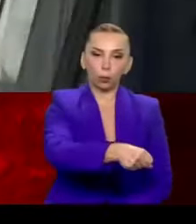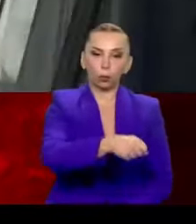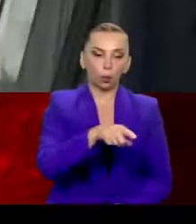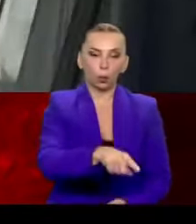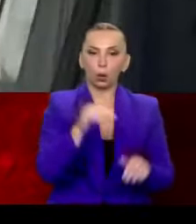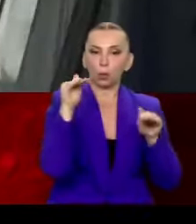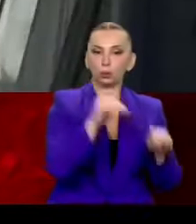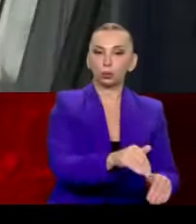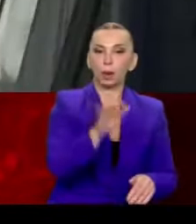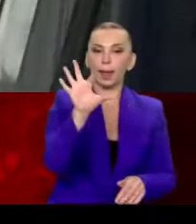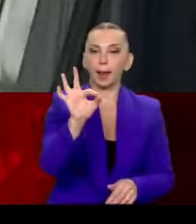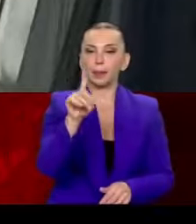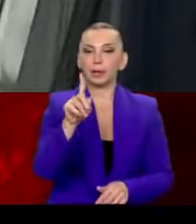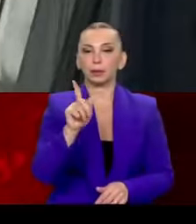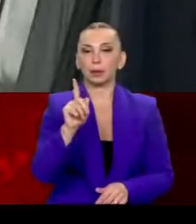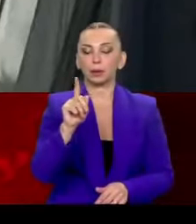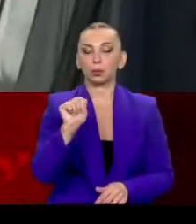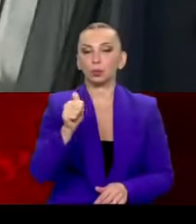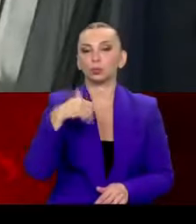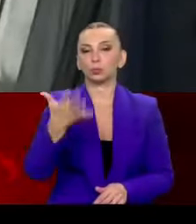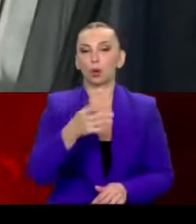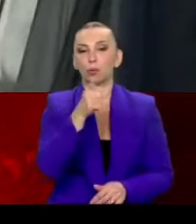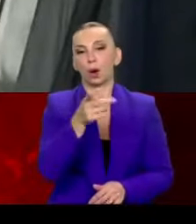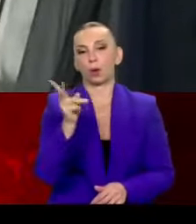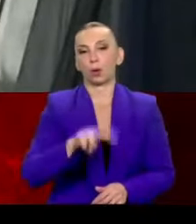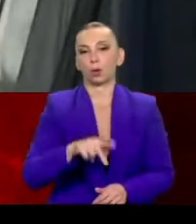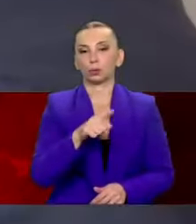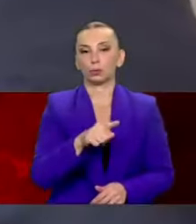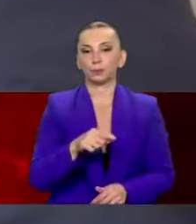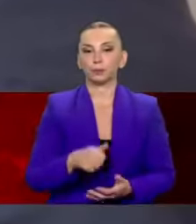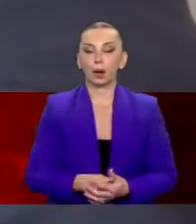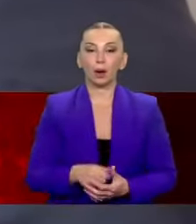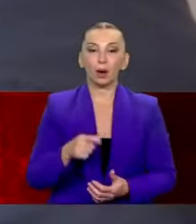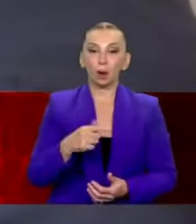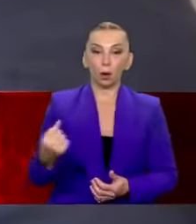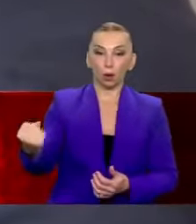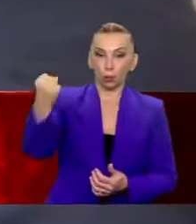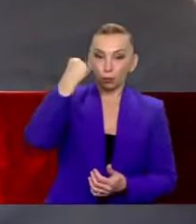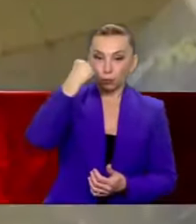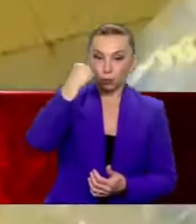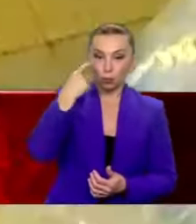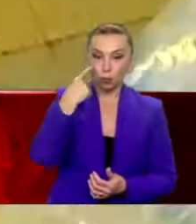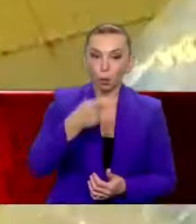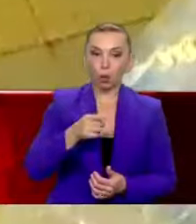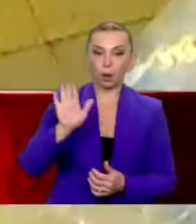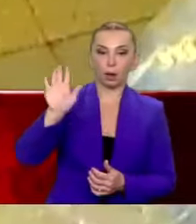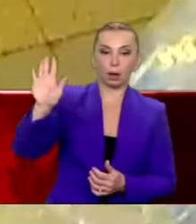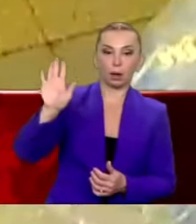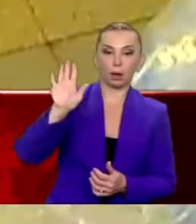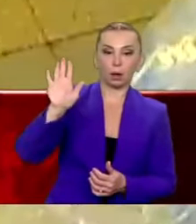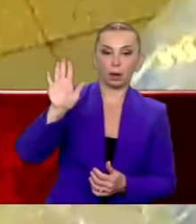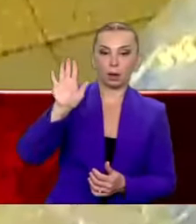En son benim oğlum böyle elini kaldırıyor. Dur diyor, yani daha gelme diyor. Buraya bir yumruk atmasından çocuğum